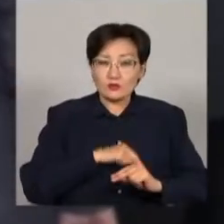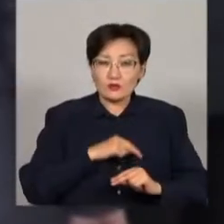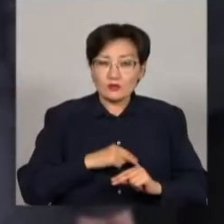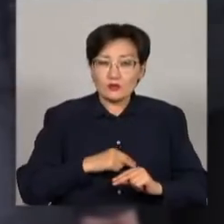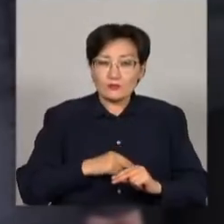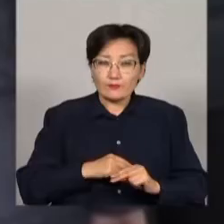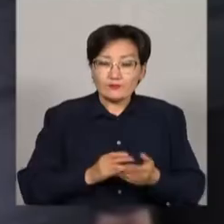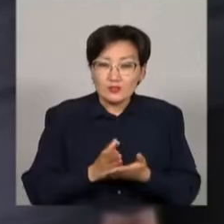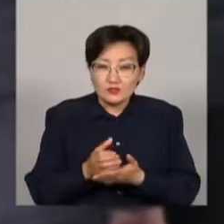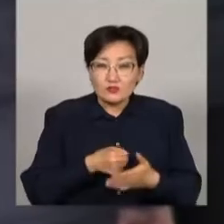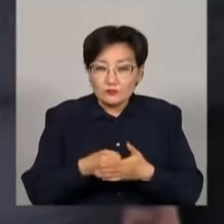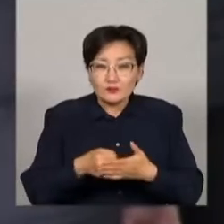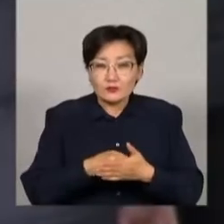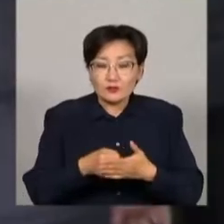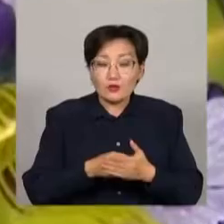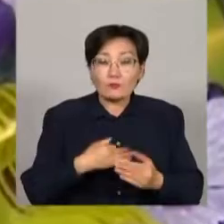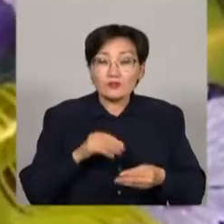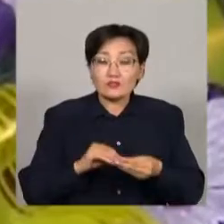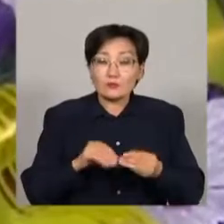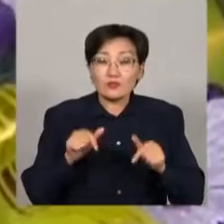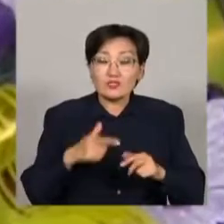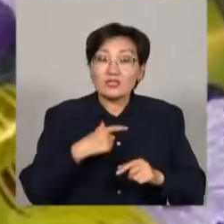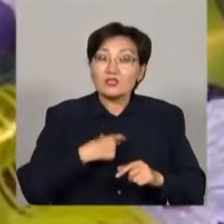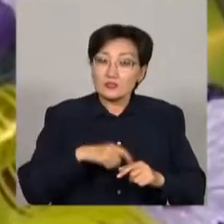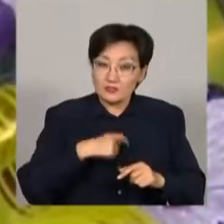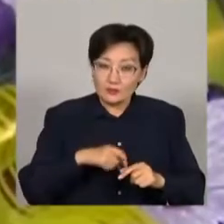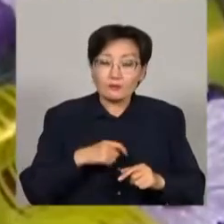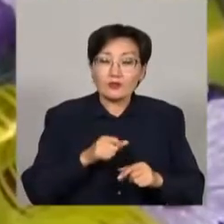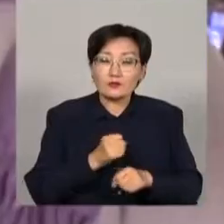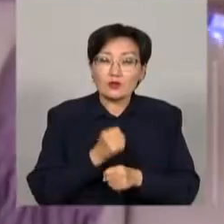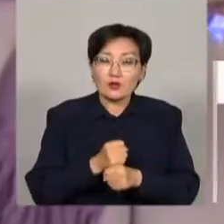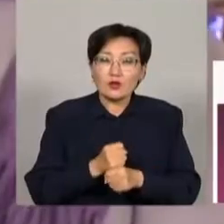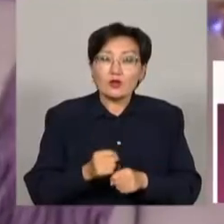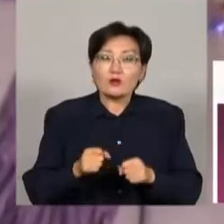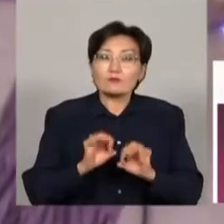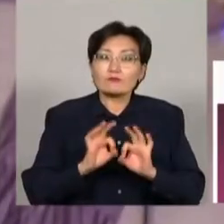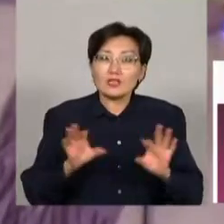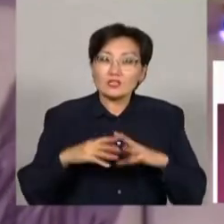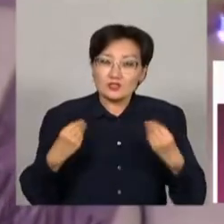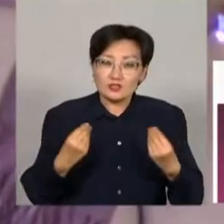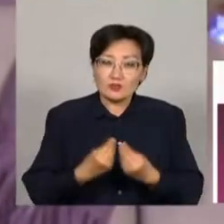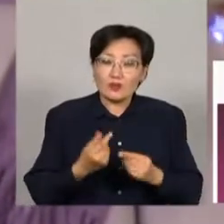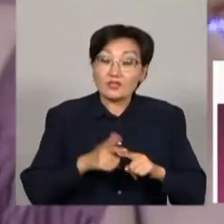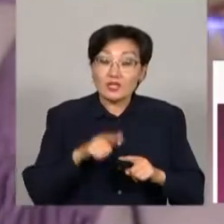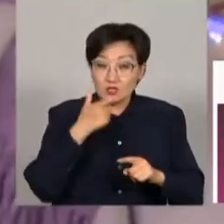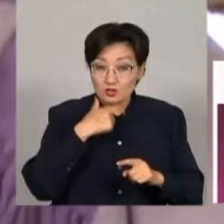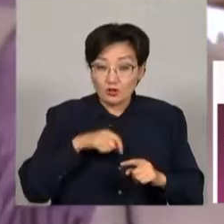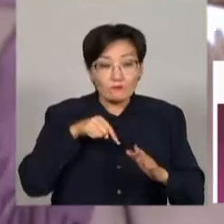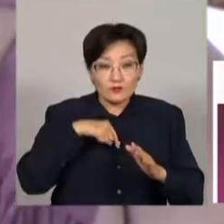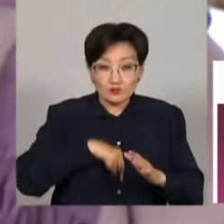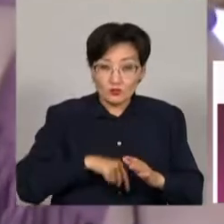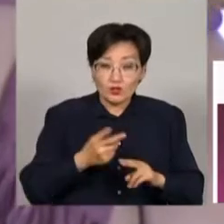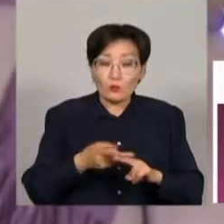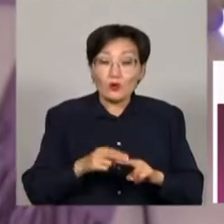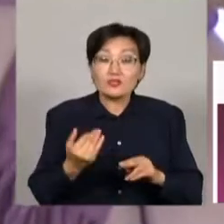упорство. И он, я повторяю, он сделал себя сам. Прекрасная семья. Это интеллигентность внутри у